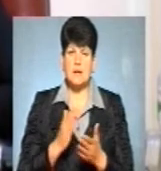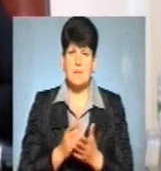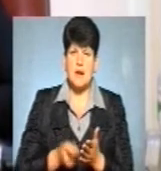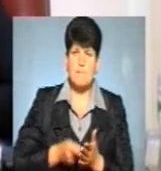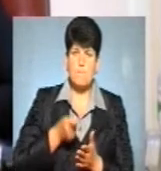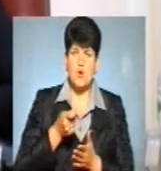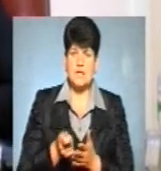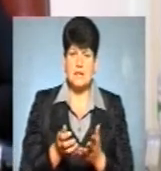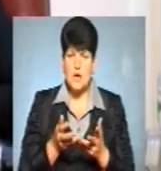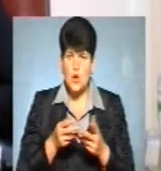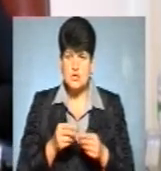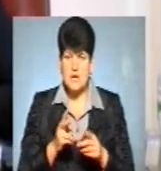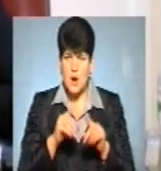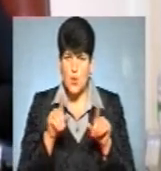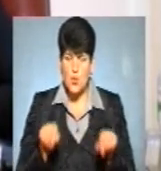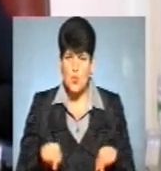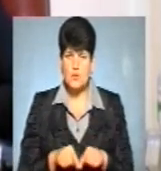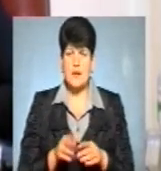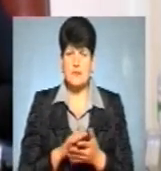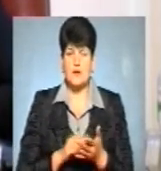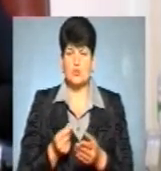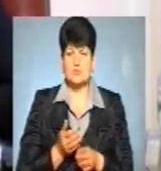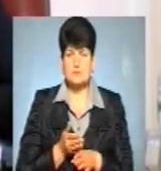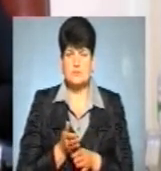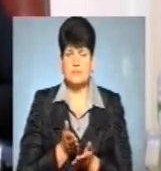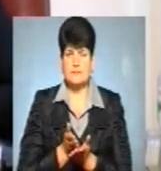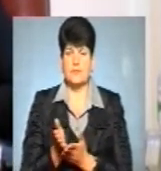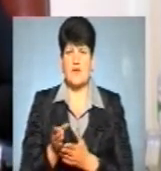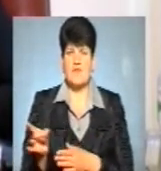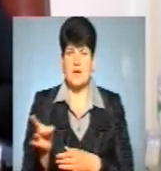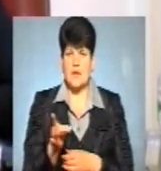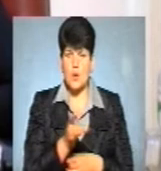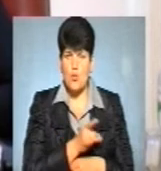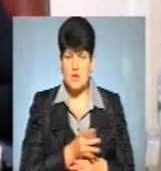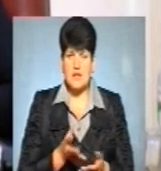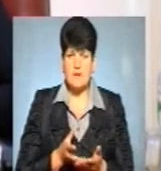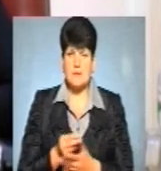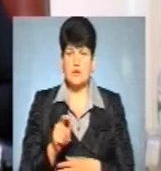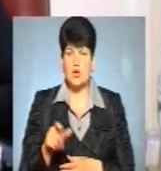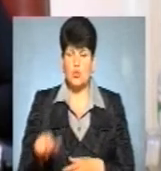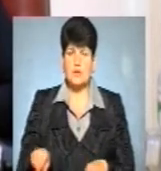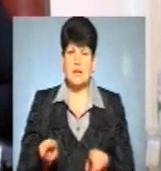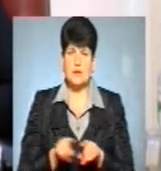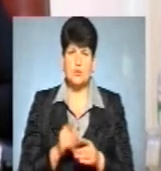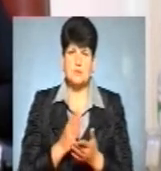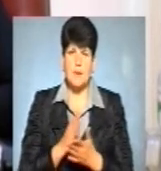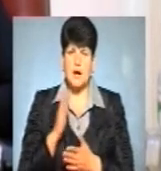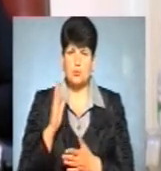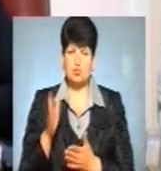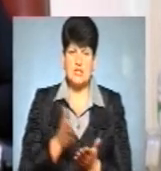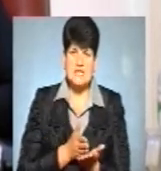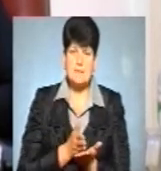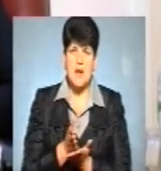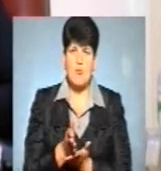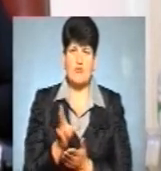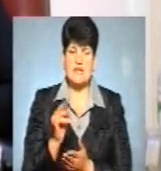розрахунки, далі кошти мають йти в регіони і виплачуватись людям, а також мають бути спрямовані